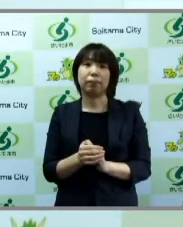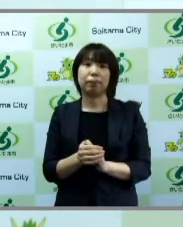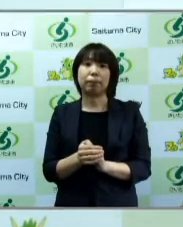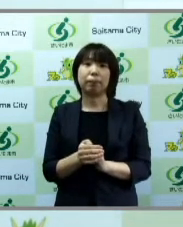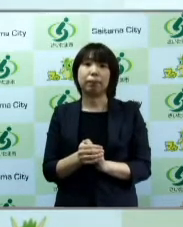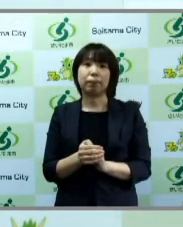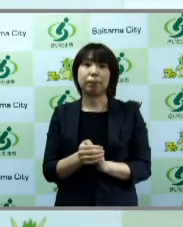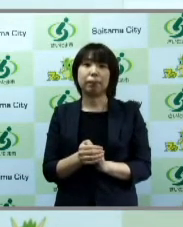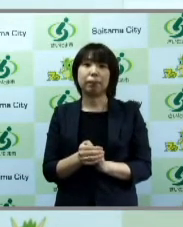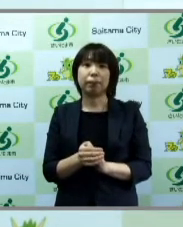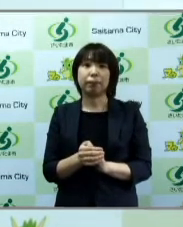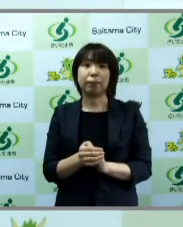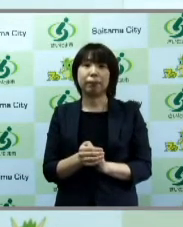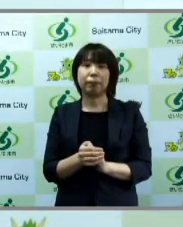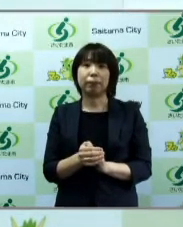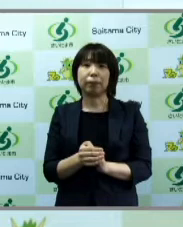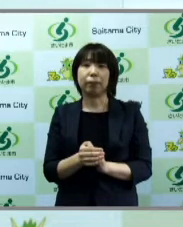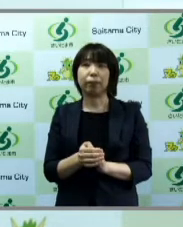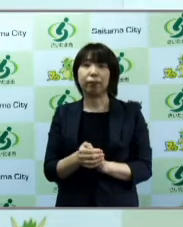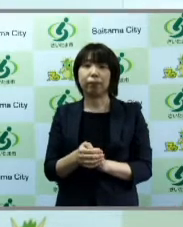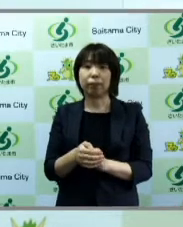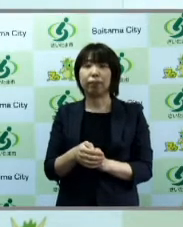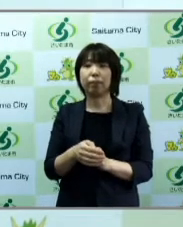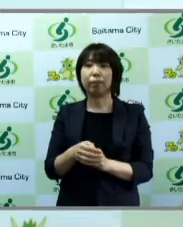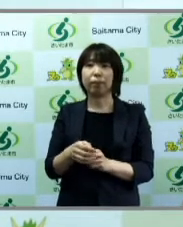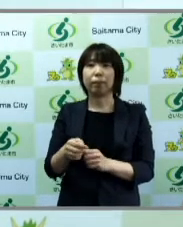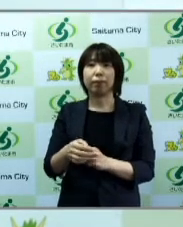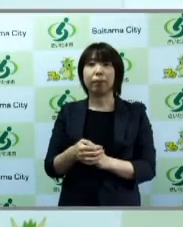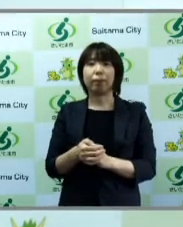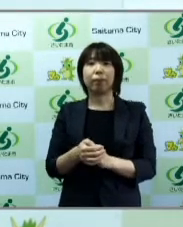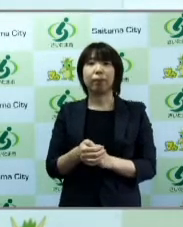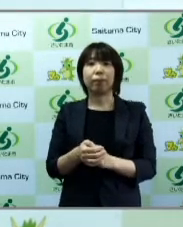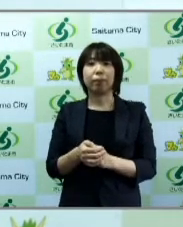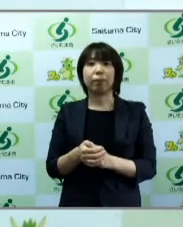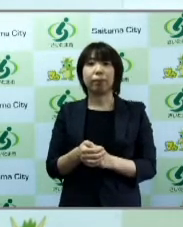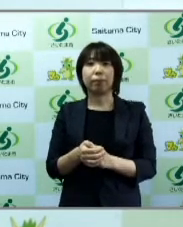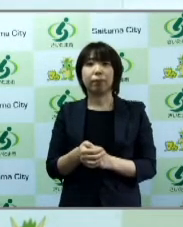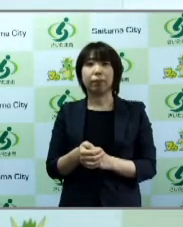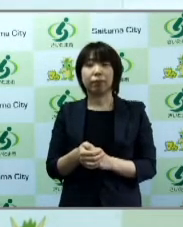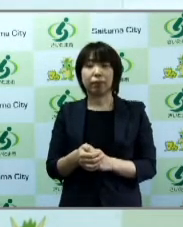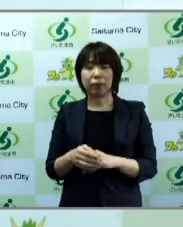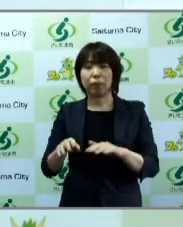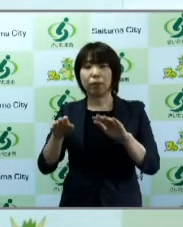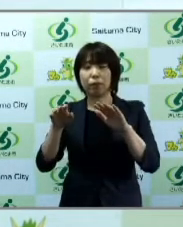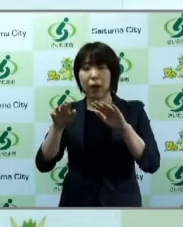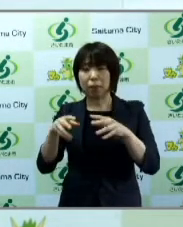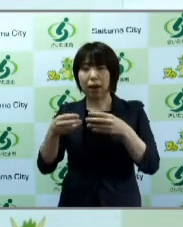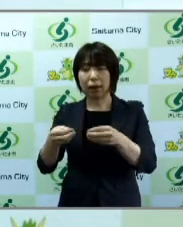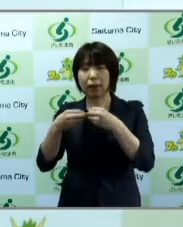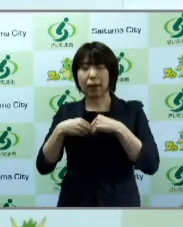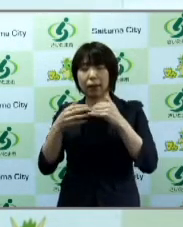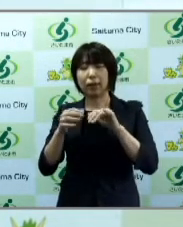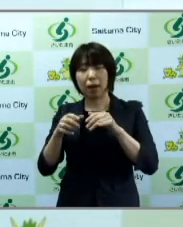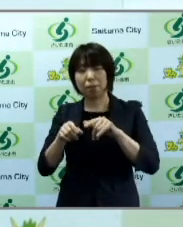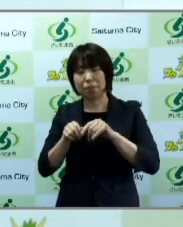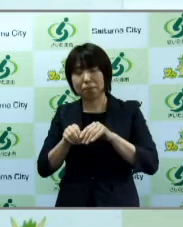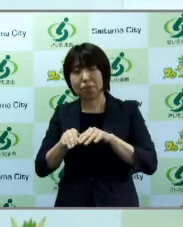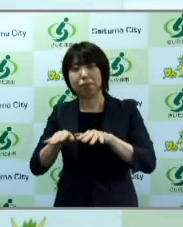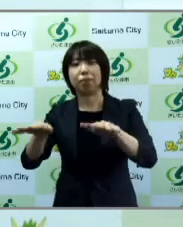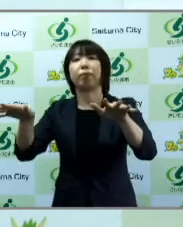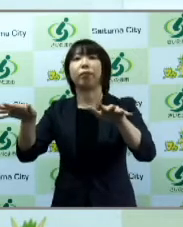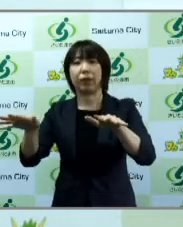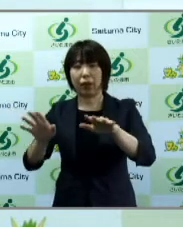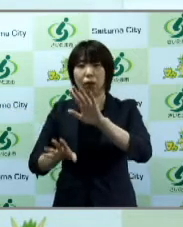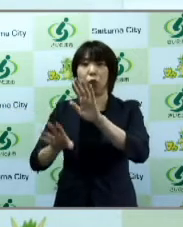かなり、第一波よりも今かなり短期間で急激に今増えているという状況がございますので、それ